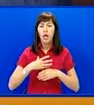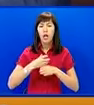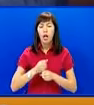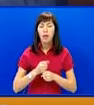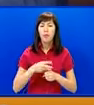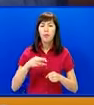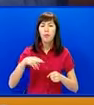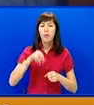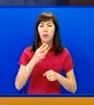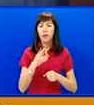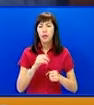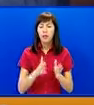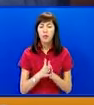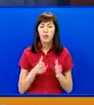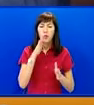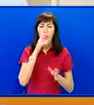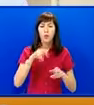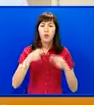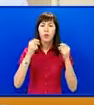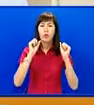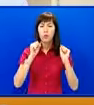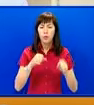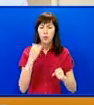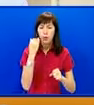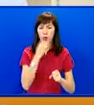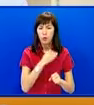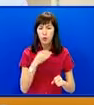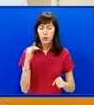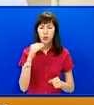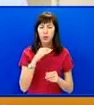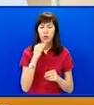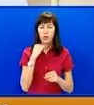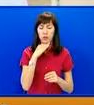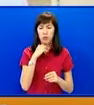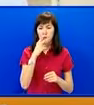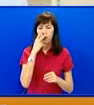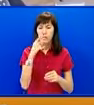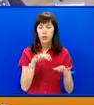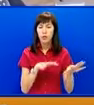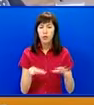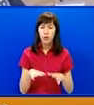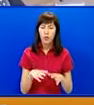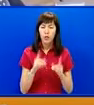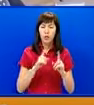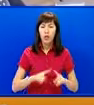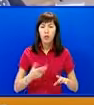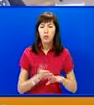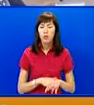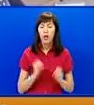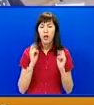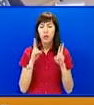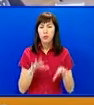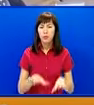дел, а также даст больше времени и возможность для качественного и тщательного рассмотрения дел о тяжких и особо тяжких